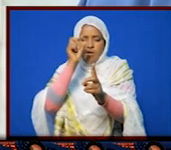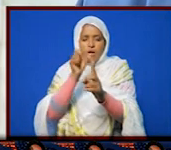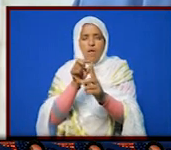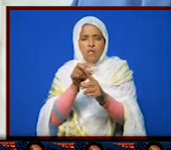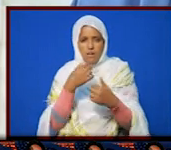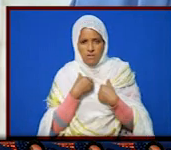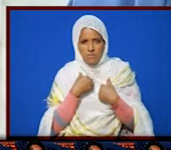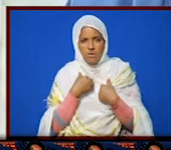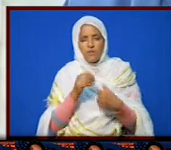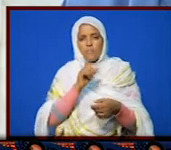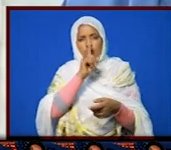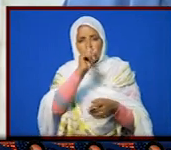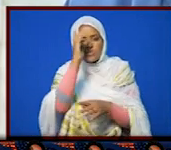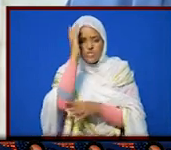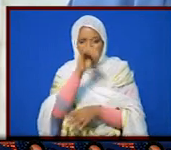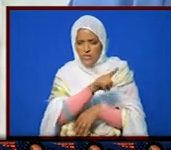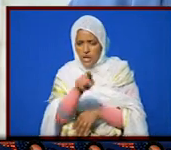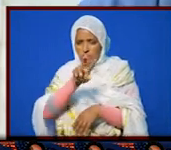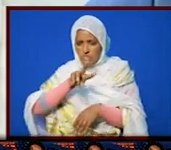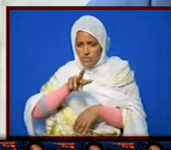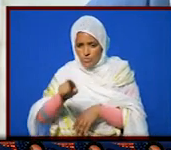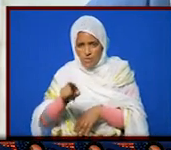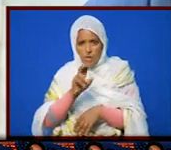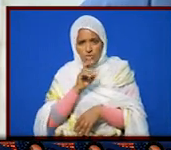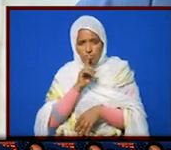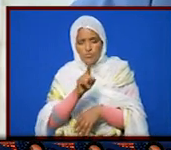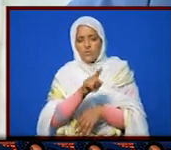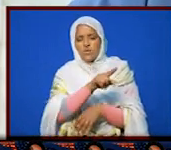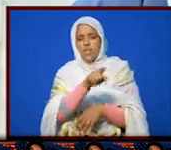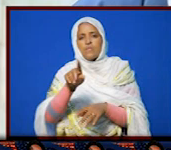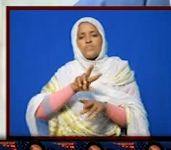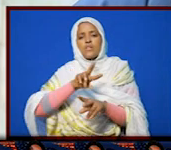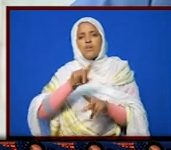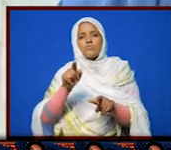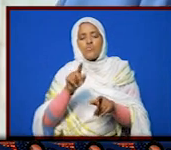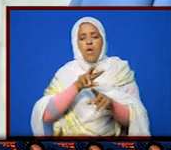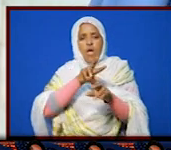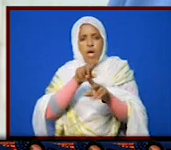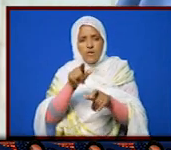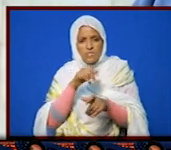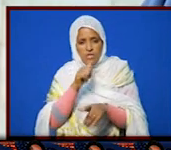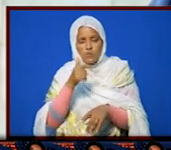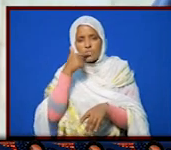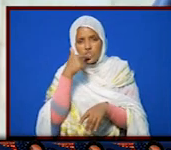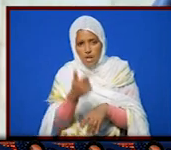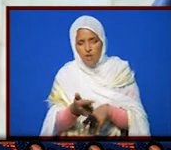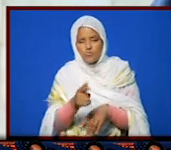የተጻፈ ኃይለኛ ኃይለ ቃል አለ። በውኑ እግዚአብሔርን ትሰርቁታላችሁን? እናንተም